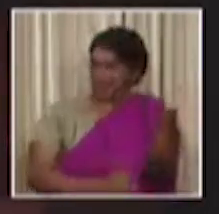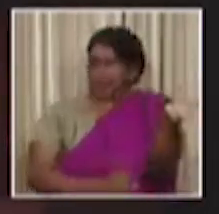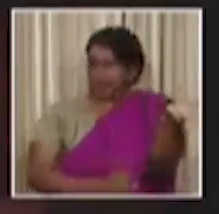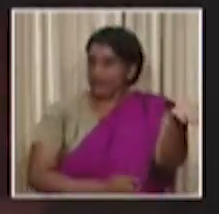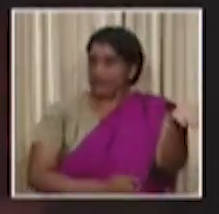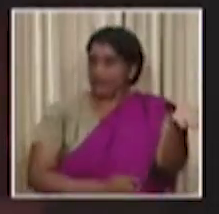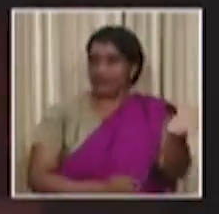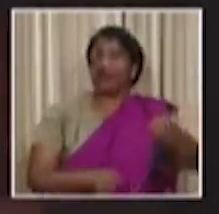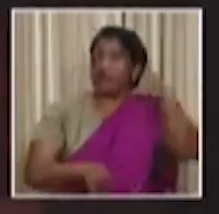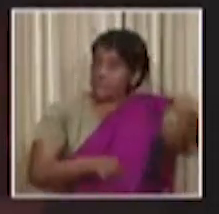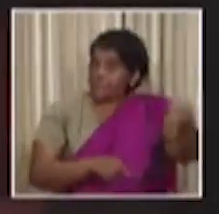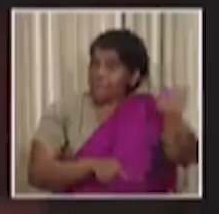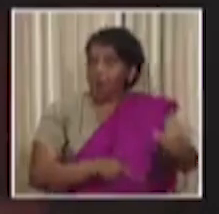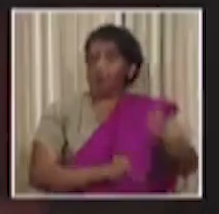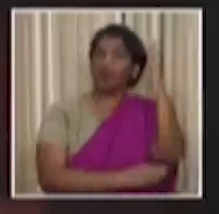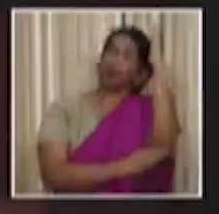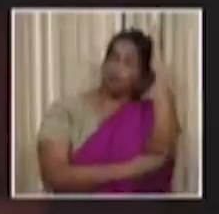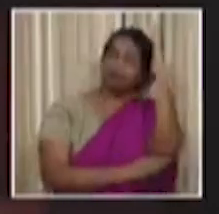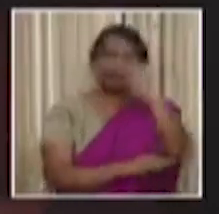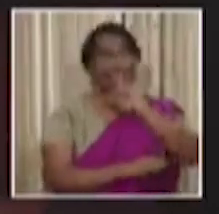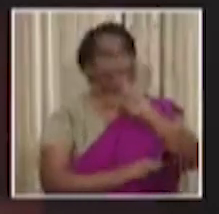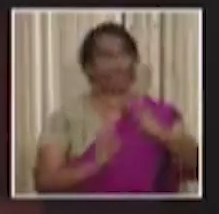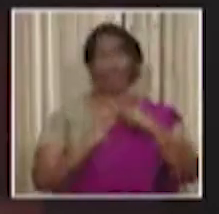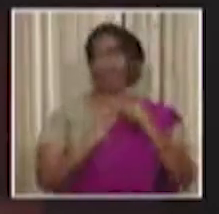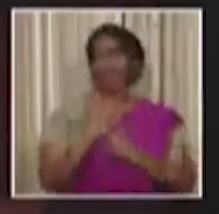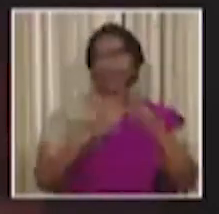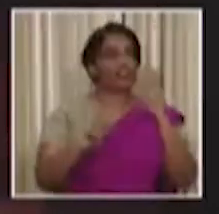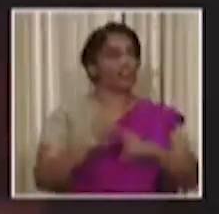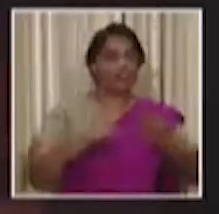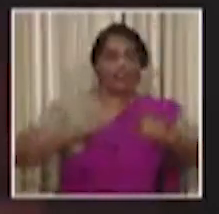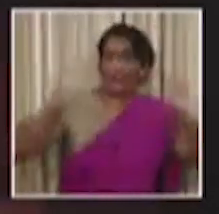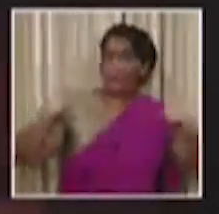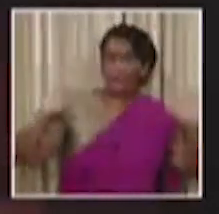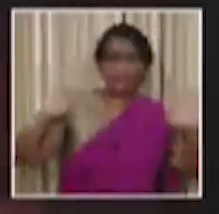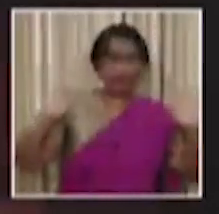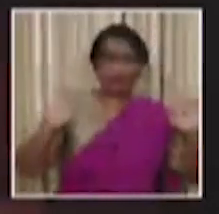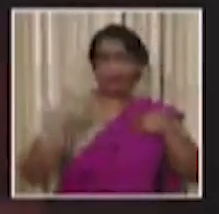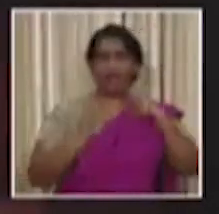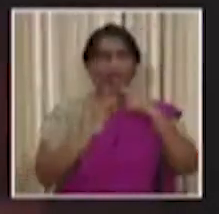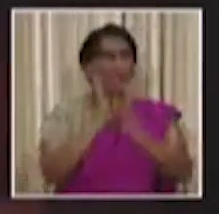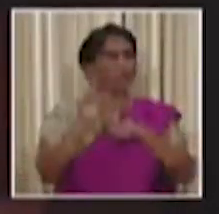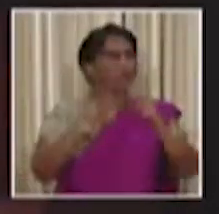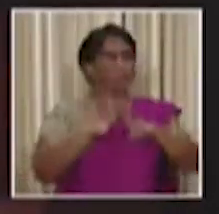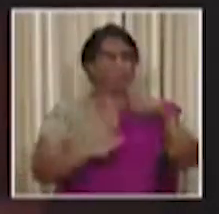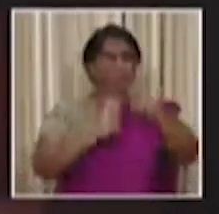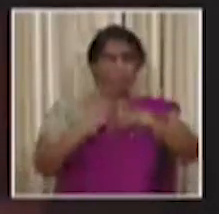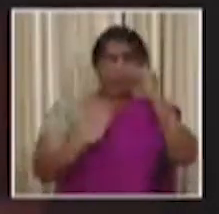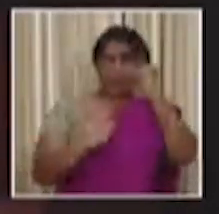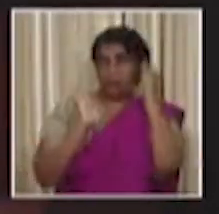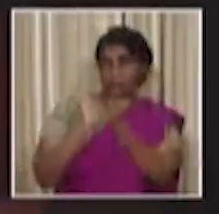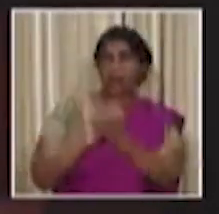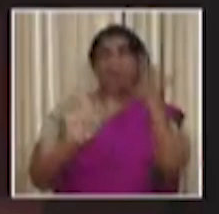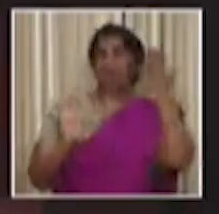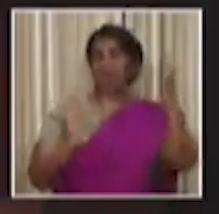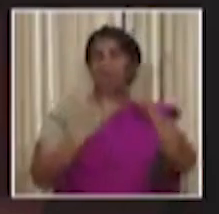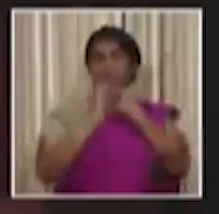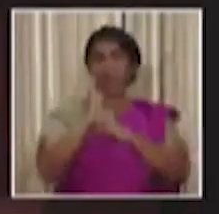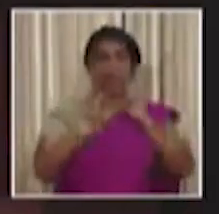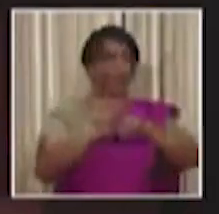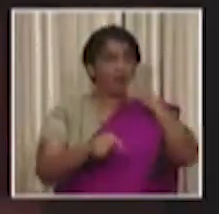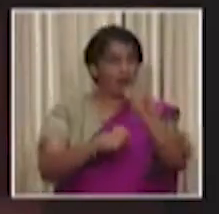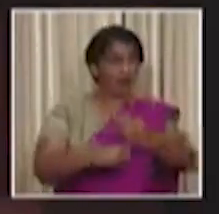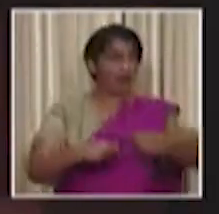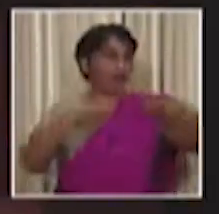මේ හාදේ ටික මේගොල්ල තමයි අත උස්සලා කිව්වේ IMF අපිට එපෝ, IMF දේශද්‍රෝහි, IMF